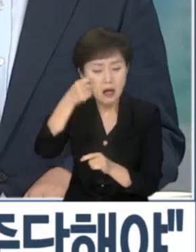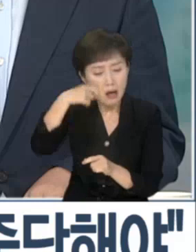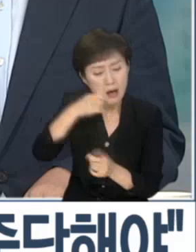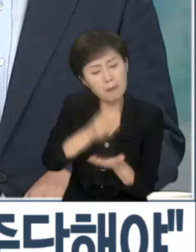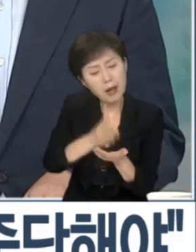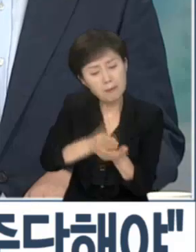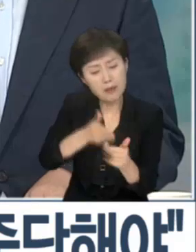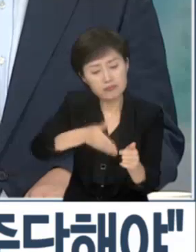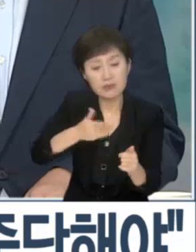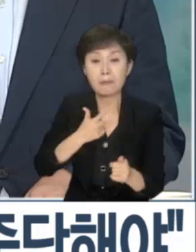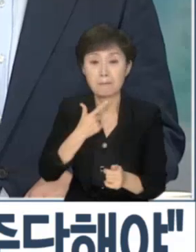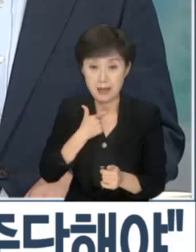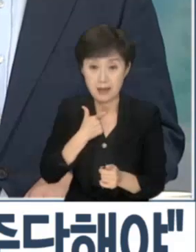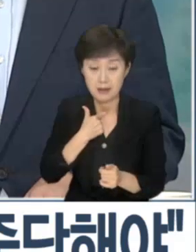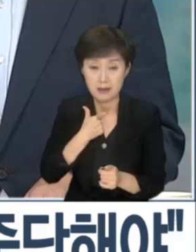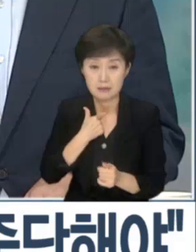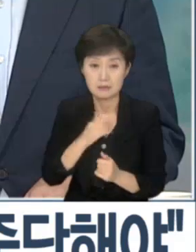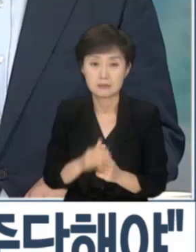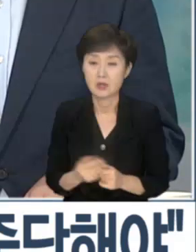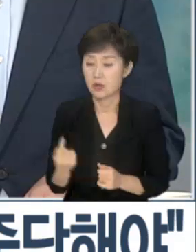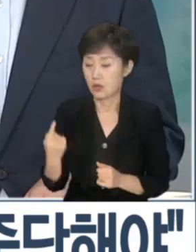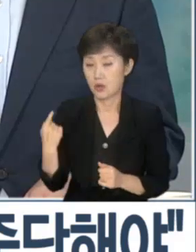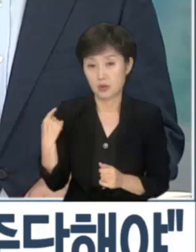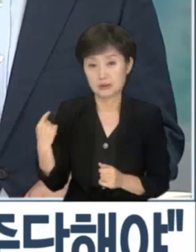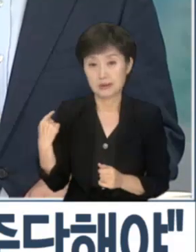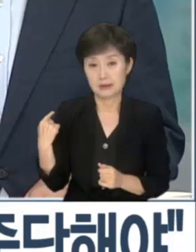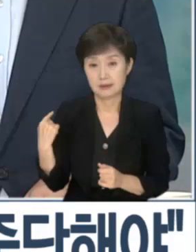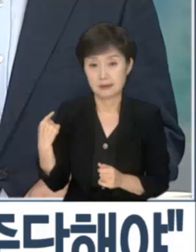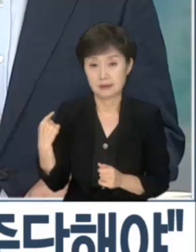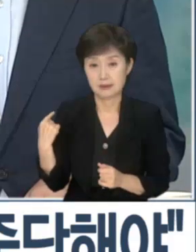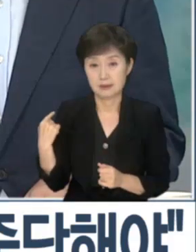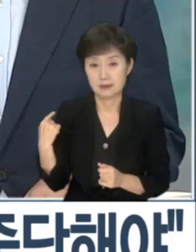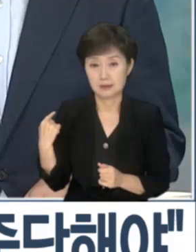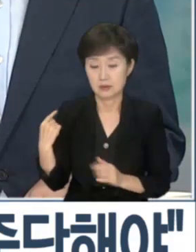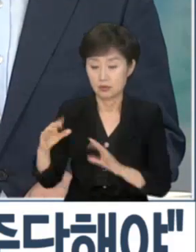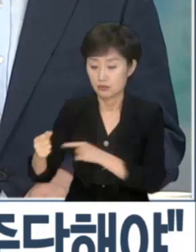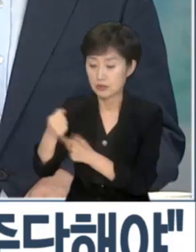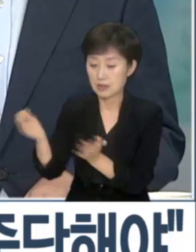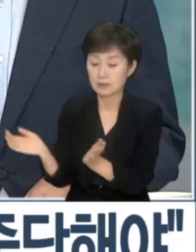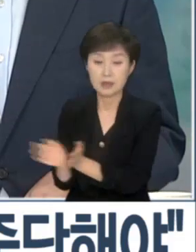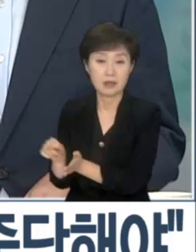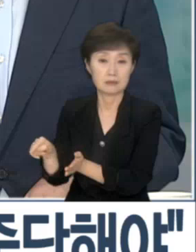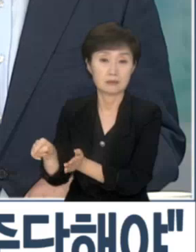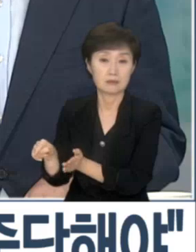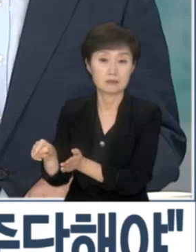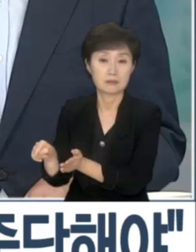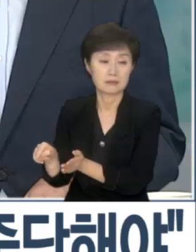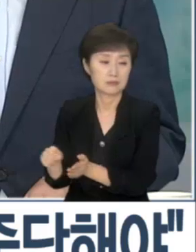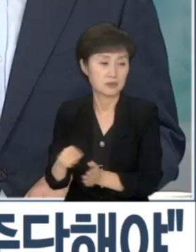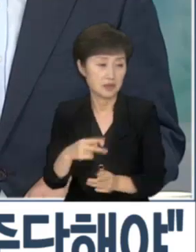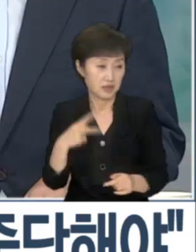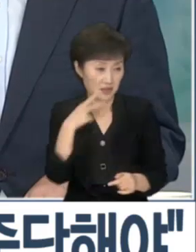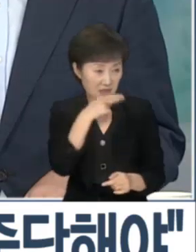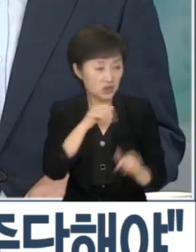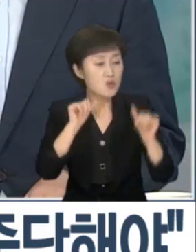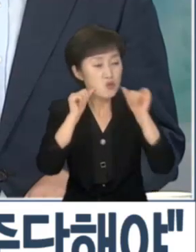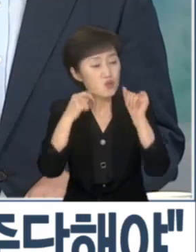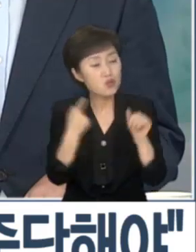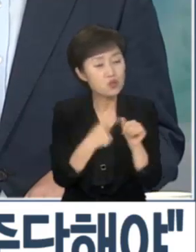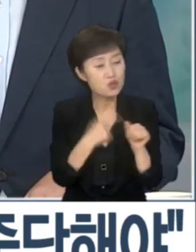중단을 호소 했었는데 바로 어제까지도 사실 국민의 힘에서는 조롱을 했었거든요